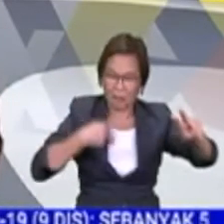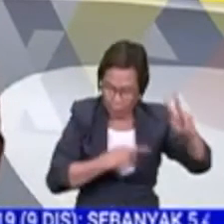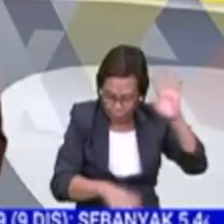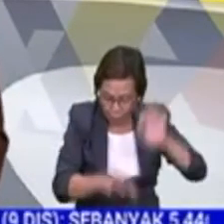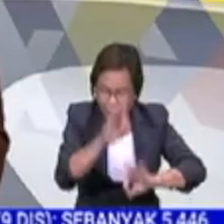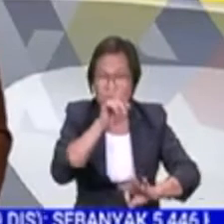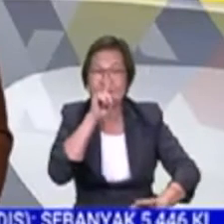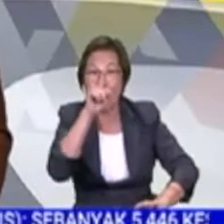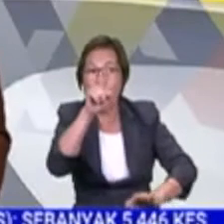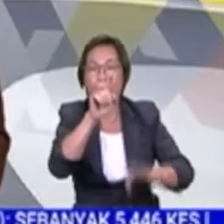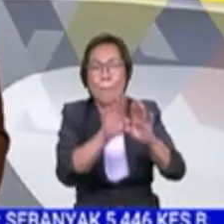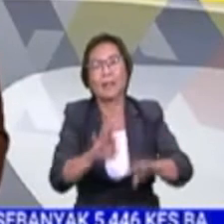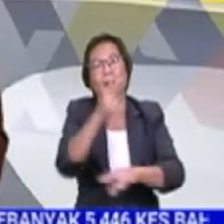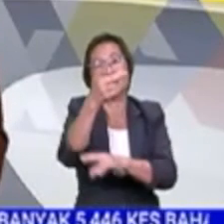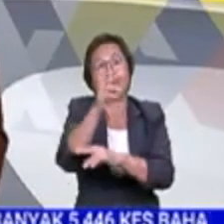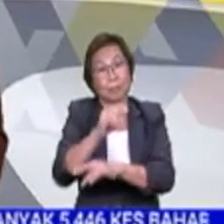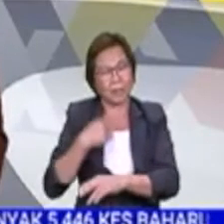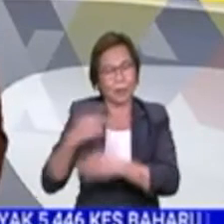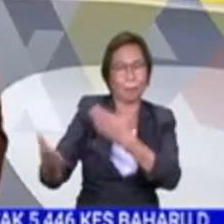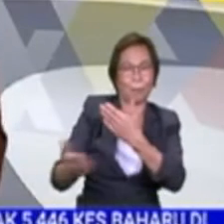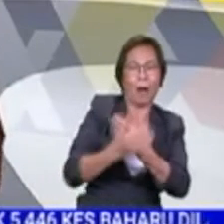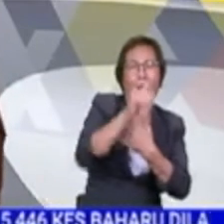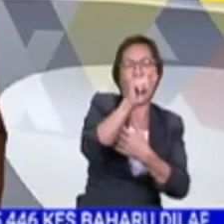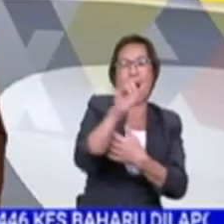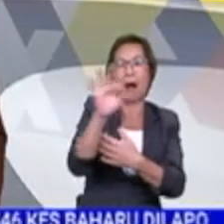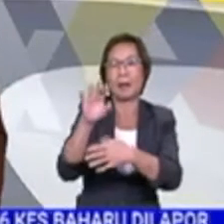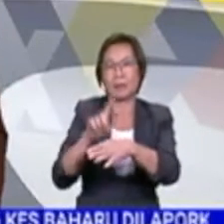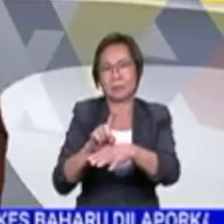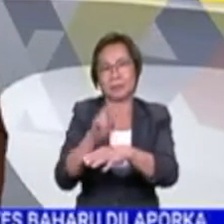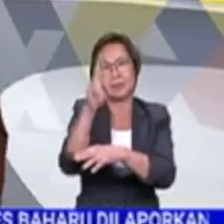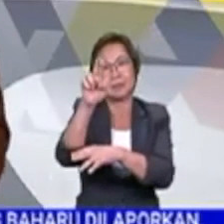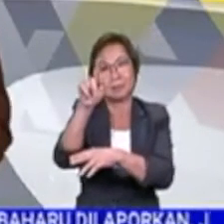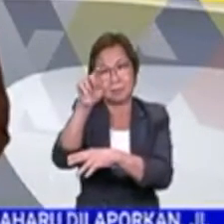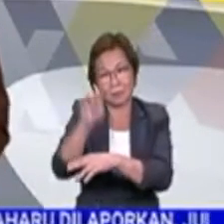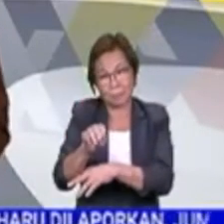milih yang sahih di berita RTM. Kita kembali bersama Alif di Angkasa Puri. Silakan Alif.